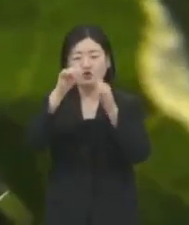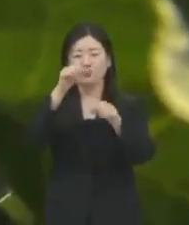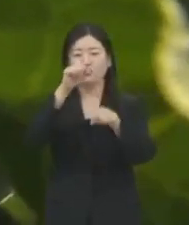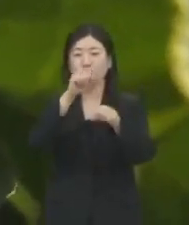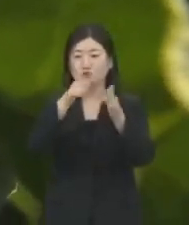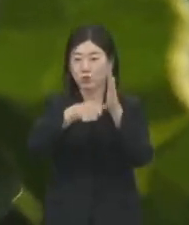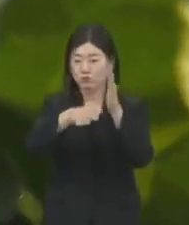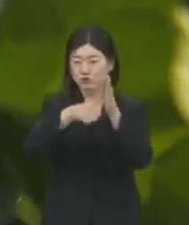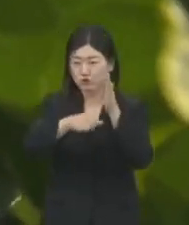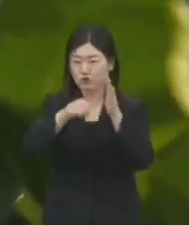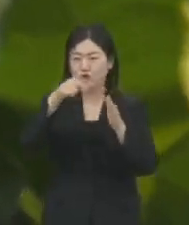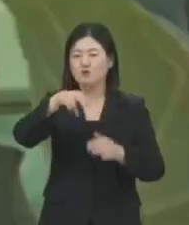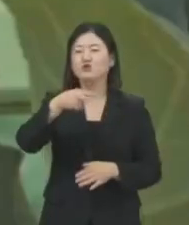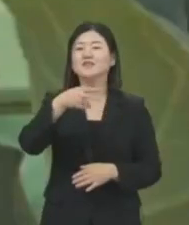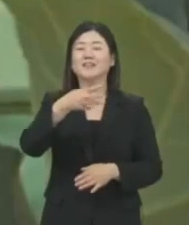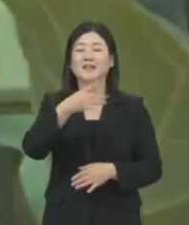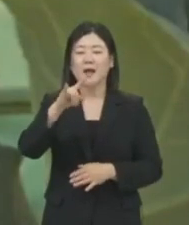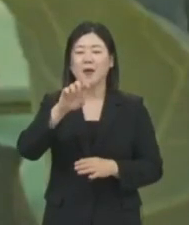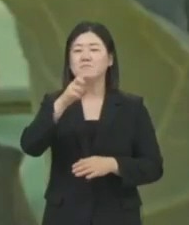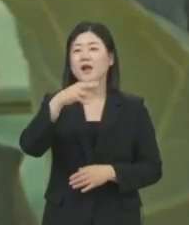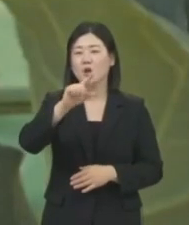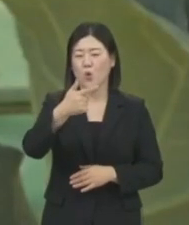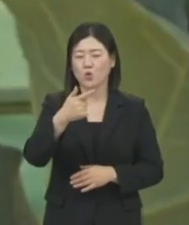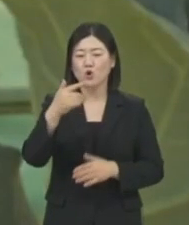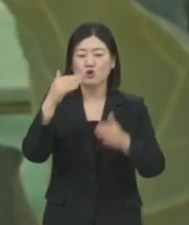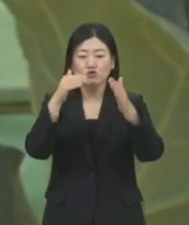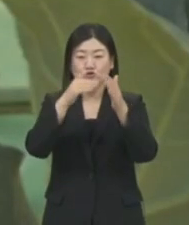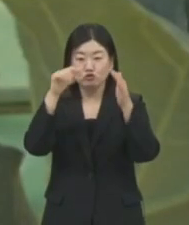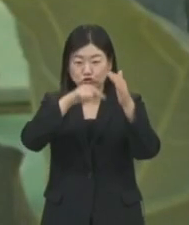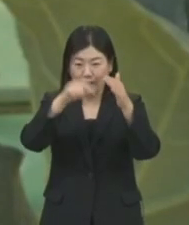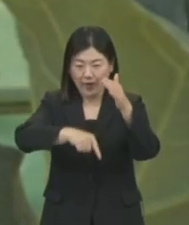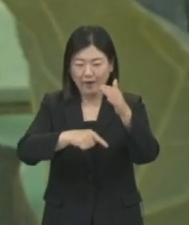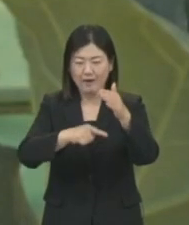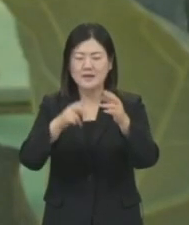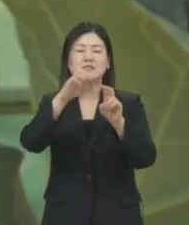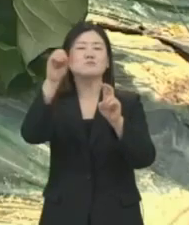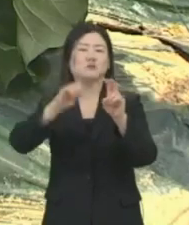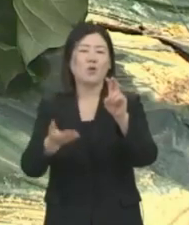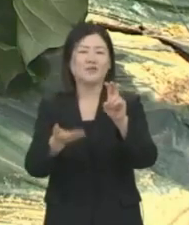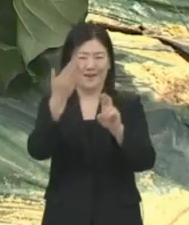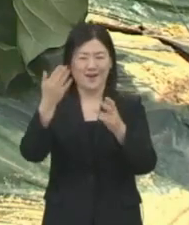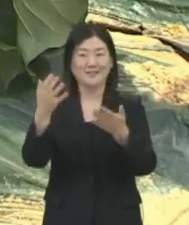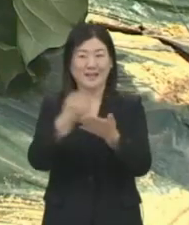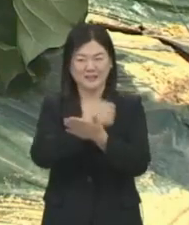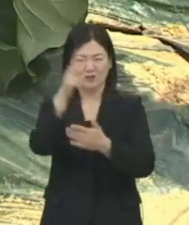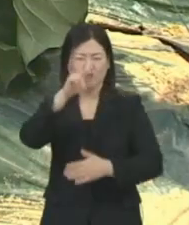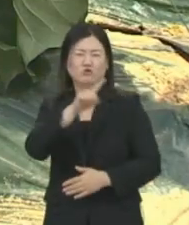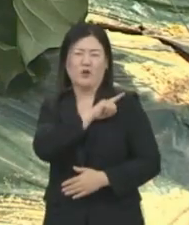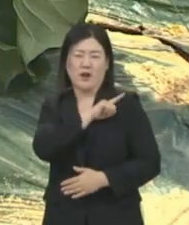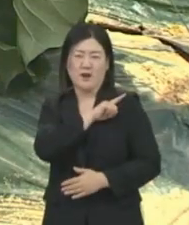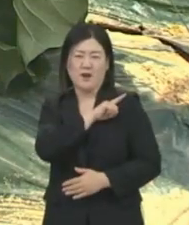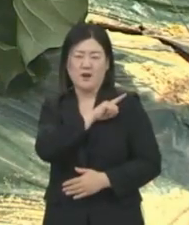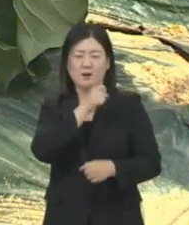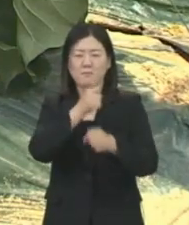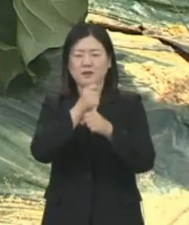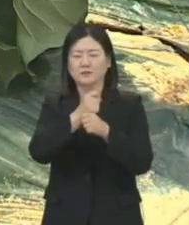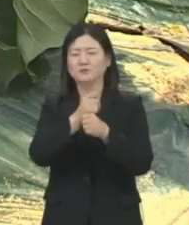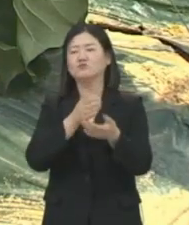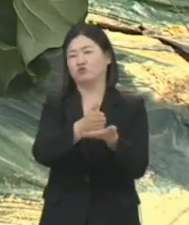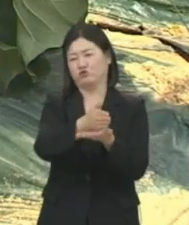하나인 굿드레 멜론인데 부여는 국내 멜론 생산량의 20%를 차지하는 전국 최대 멜론